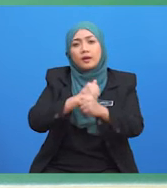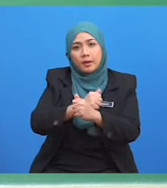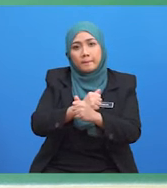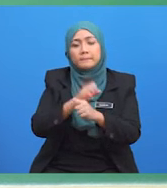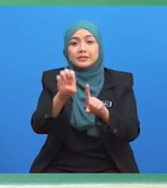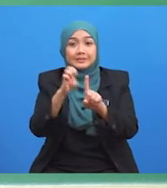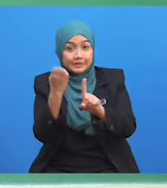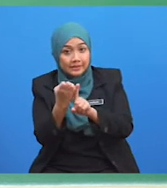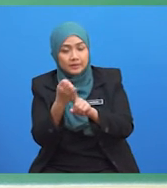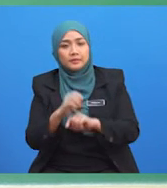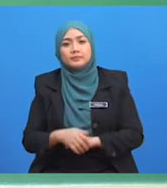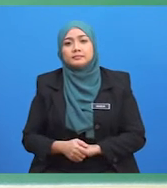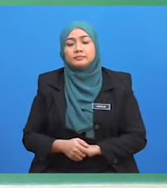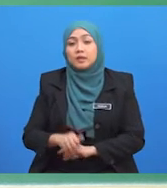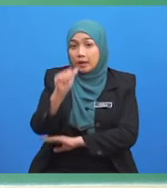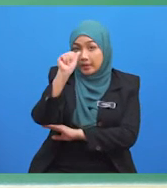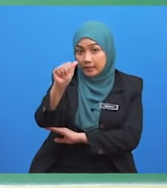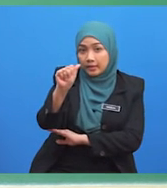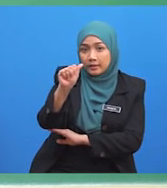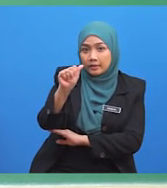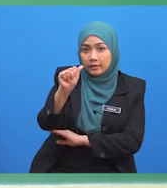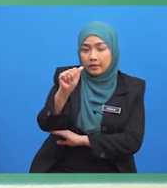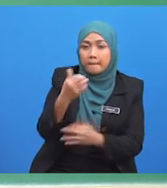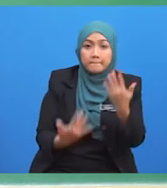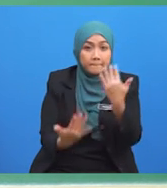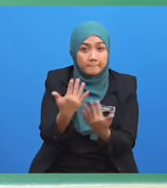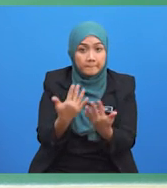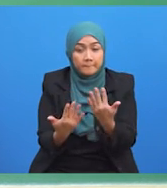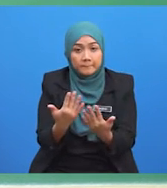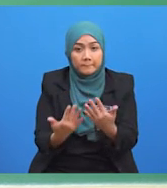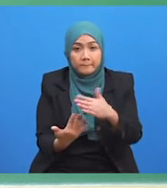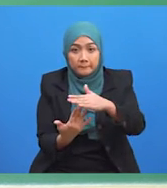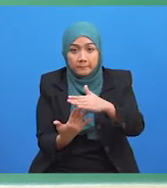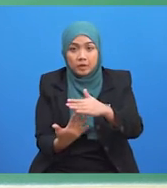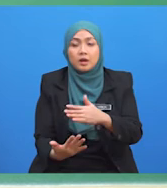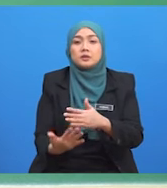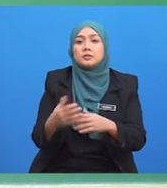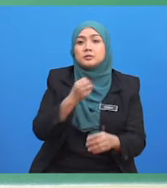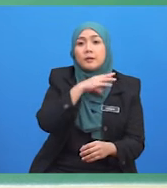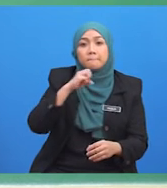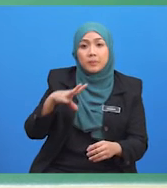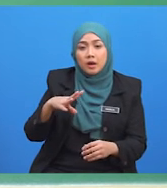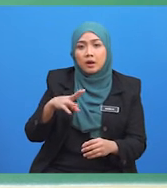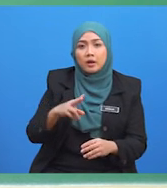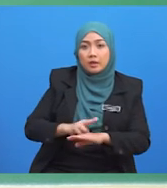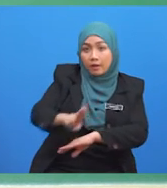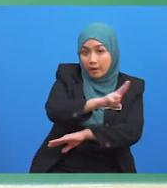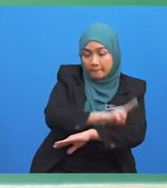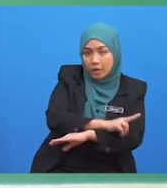Pilihan jawapannya adalah A. Membakar sampah di halaman rumah.